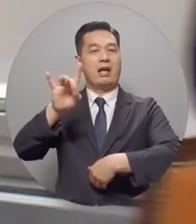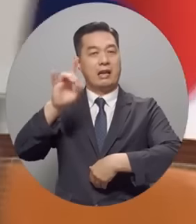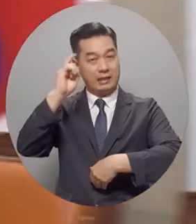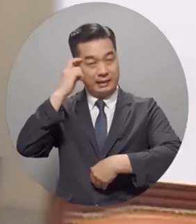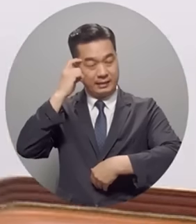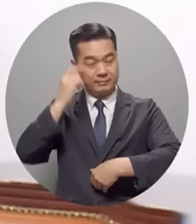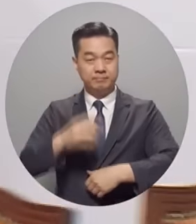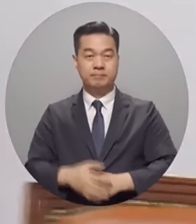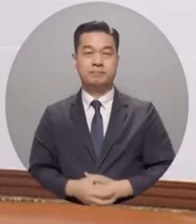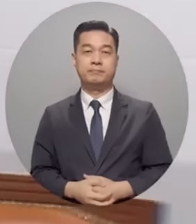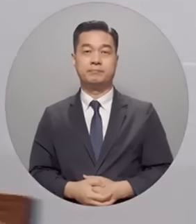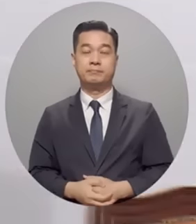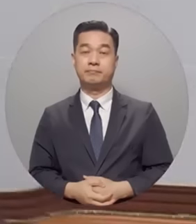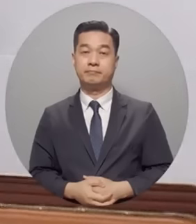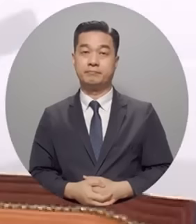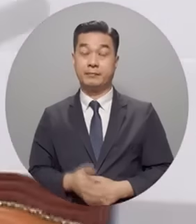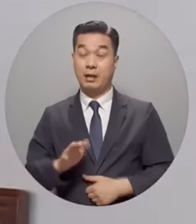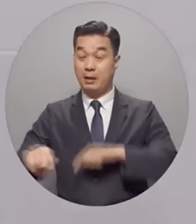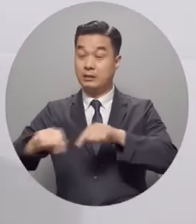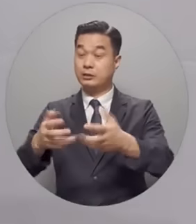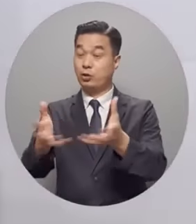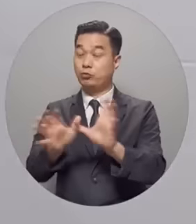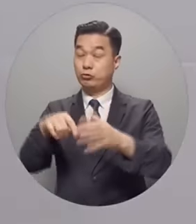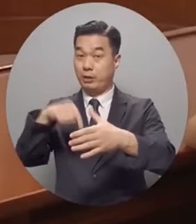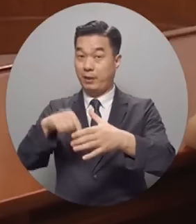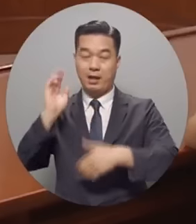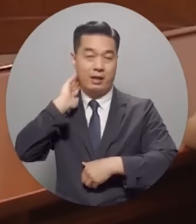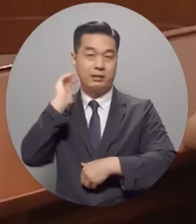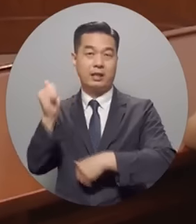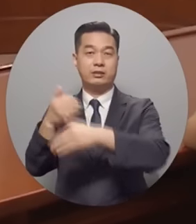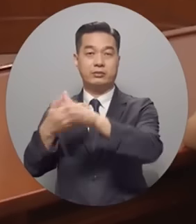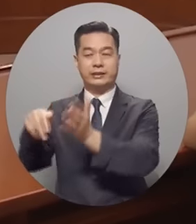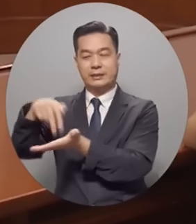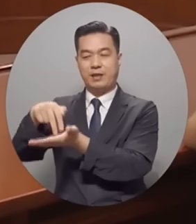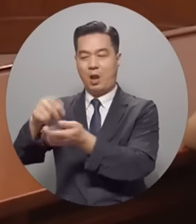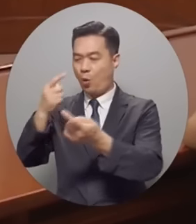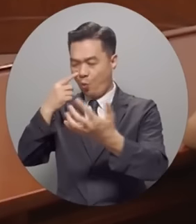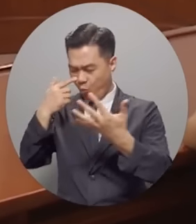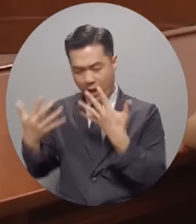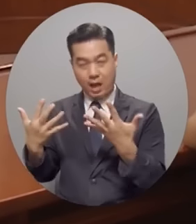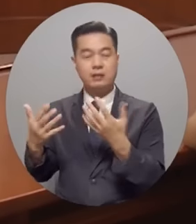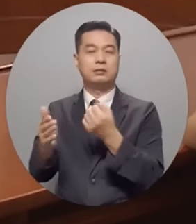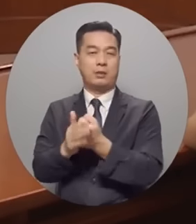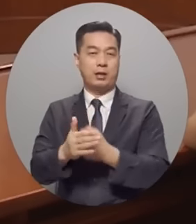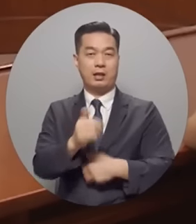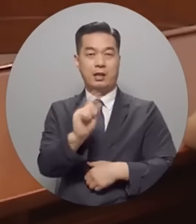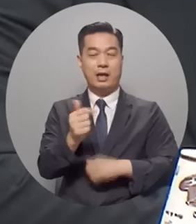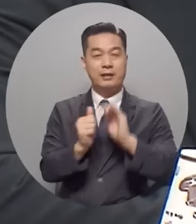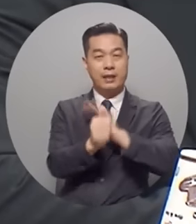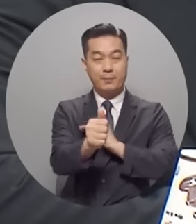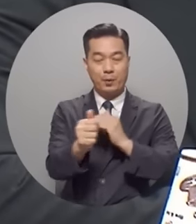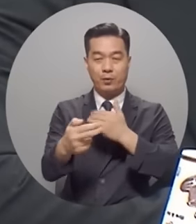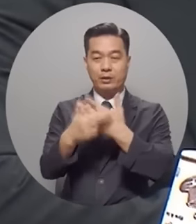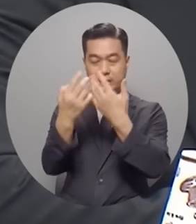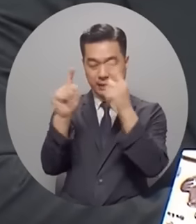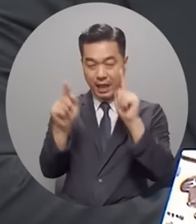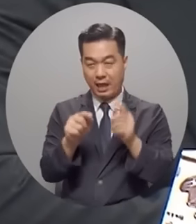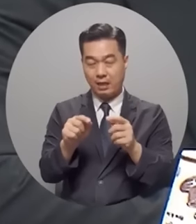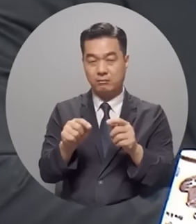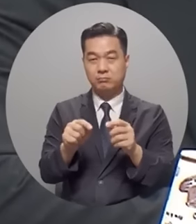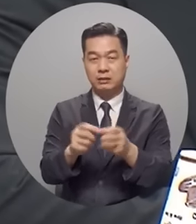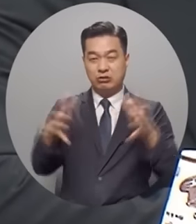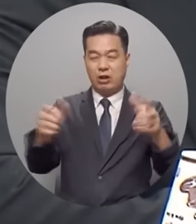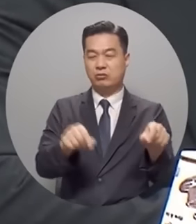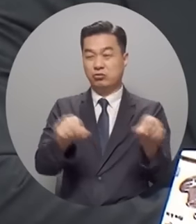다만 지도부 내부에선 대통령실 입장이 확고한 상황이어서 한 대표의 의대 증원 유예 중재안은